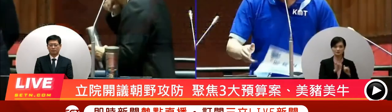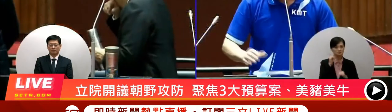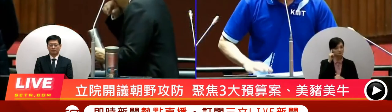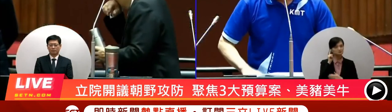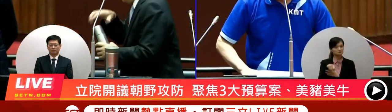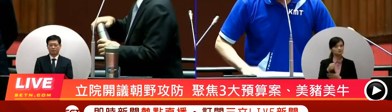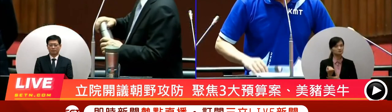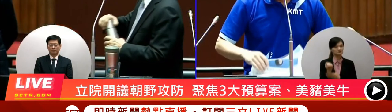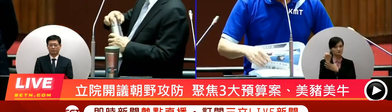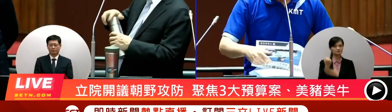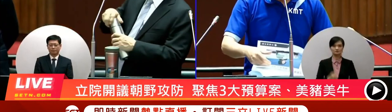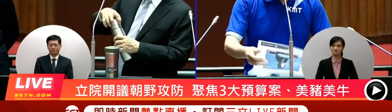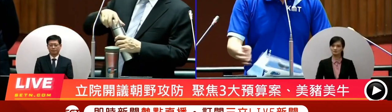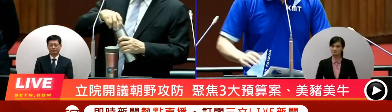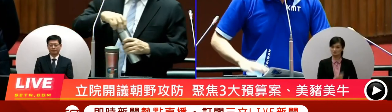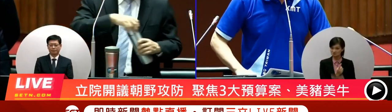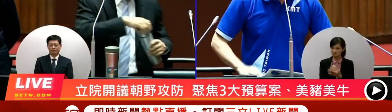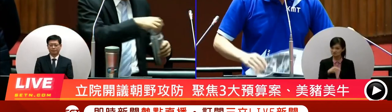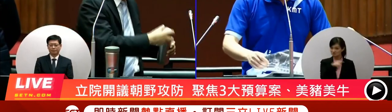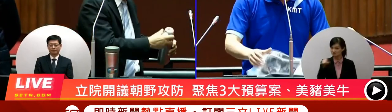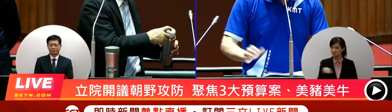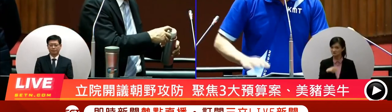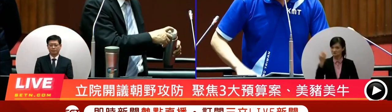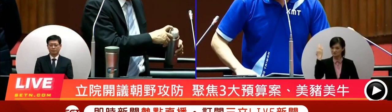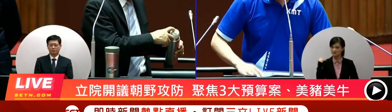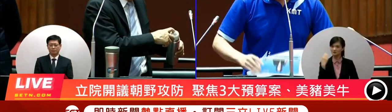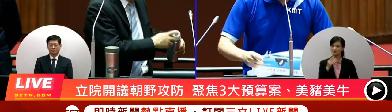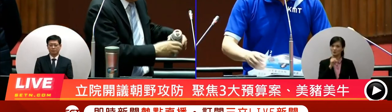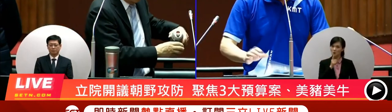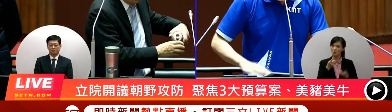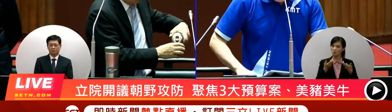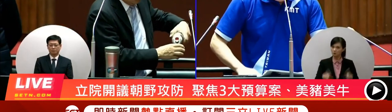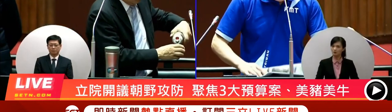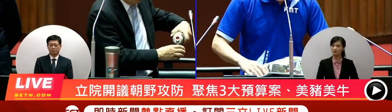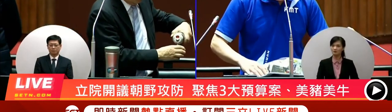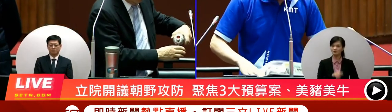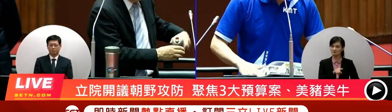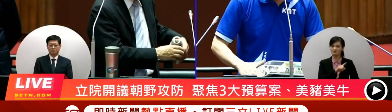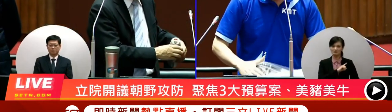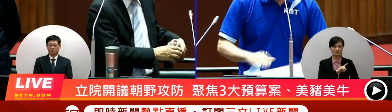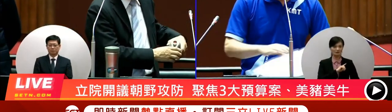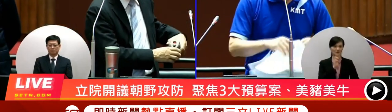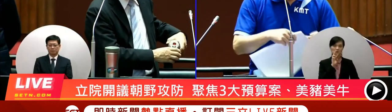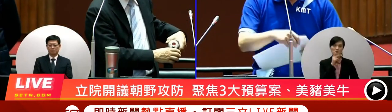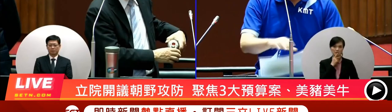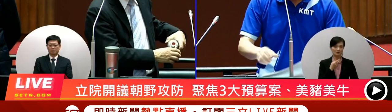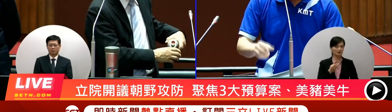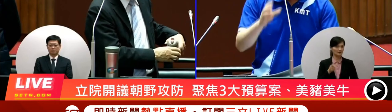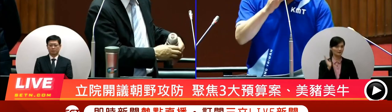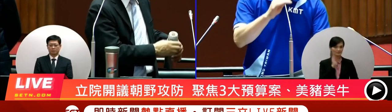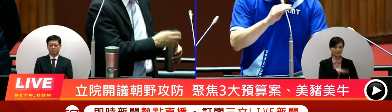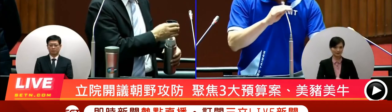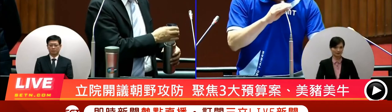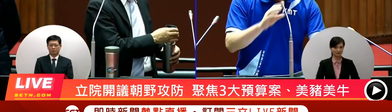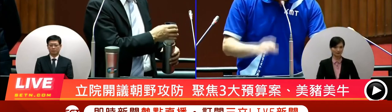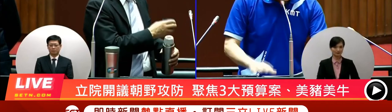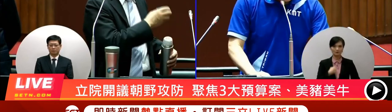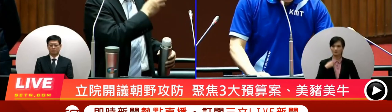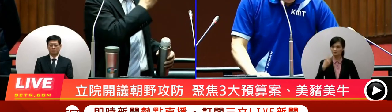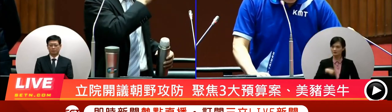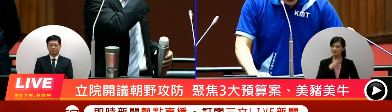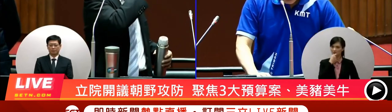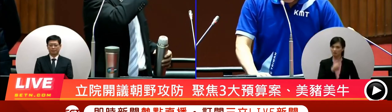位，你们自己讲过的话，你们现在在自打脸。好，我就不用再多说了啦。